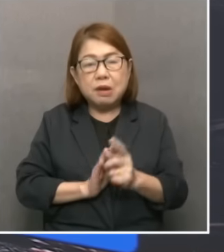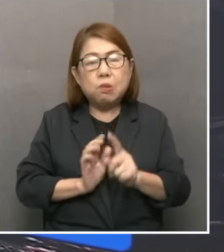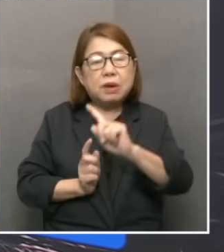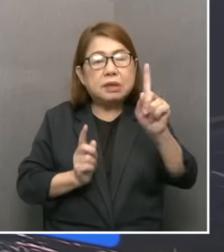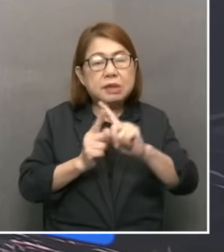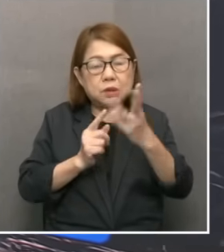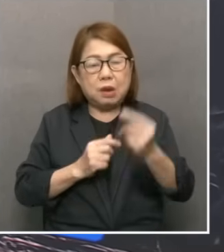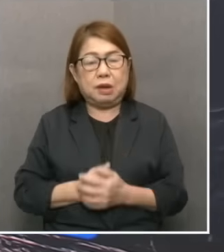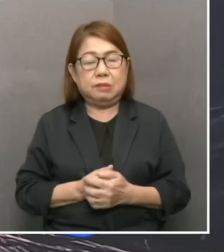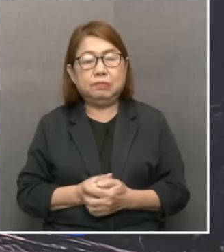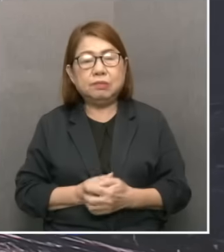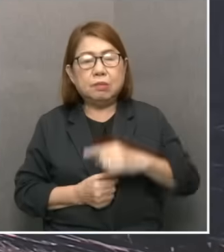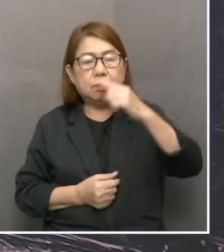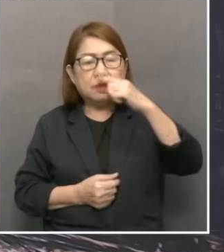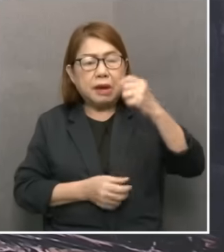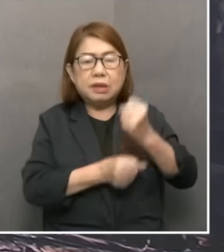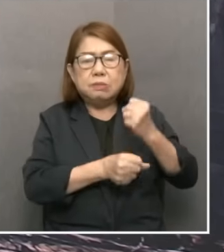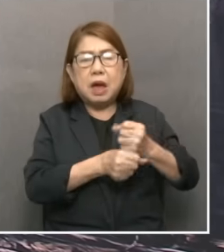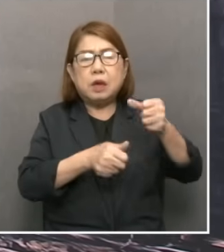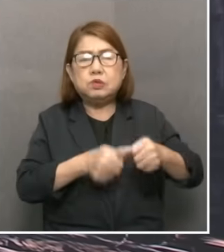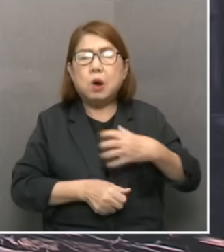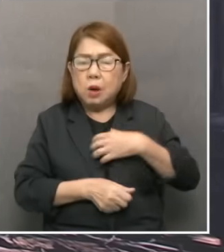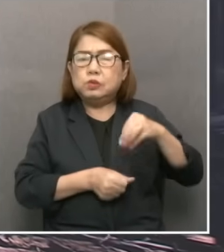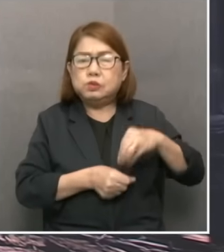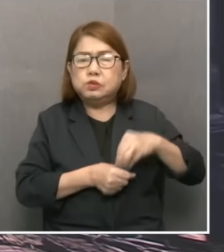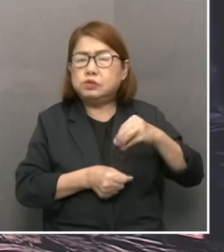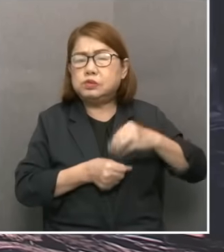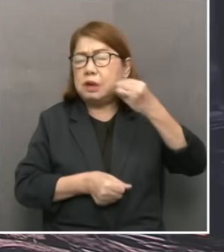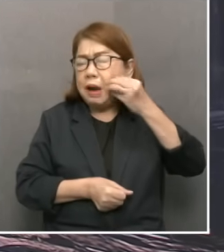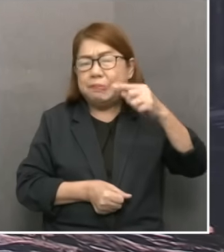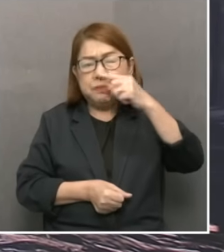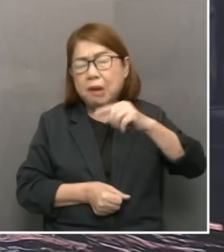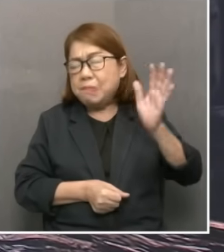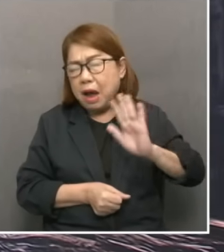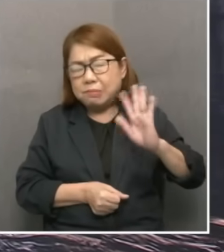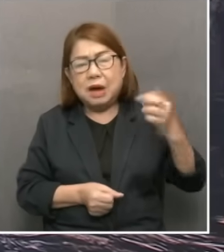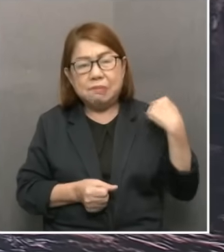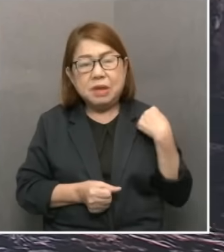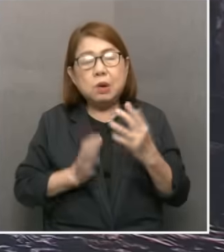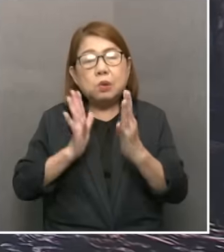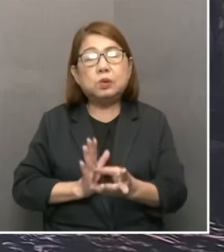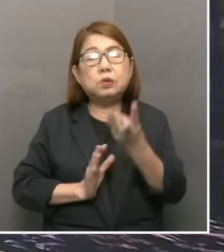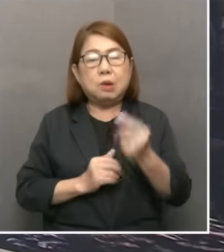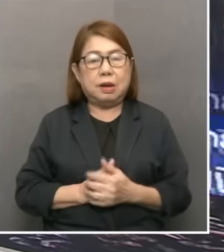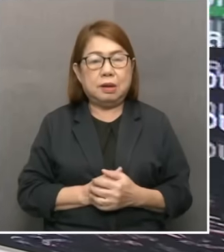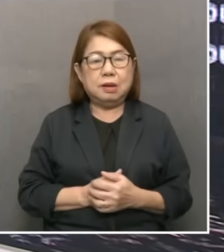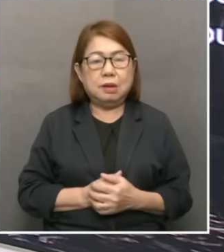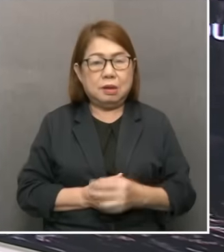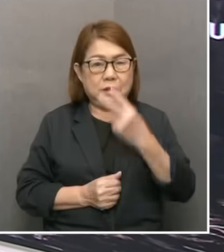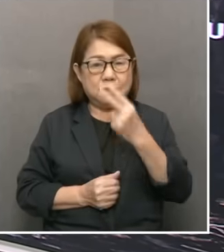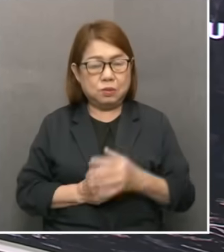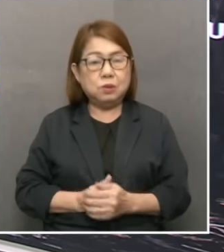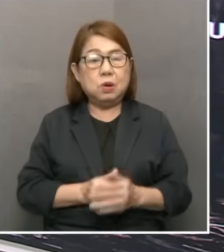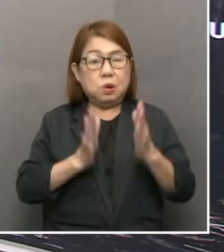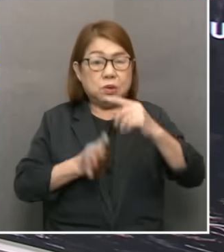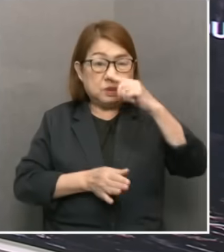ส่วนคนไทยที่ยังตัดสินใจจะอยู่ในอิสราเอลไม่ยอมกลับบ้านนะคะตอนนี้มีกี่คนนะคะทั้งหมดนะคะแรงงาน